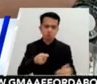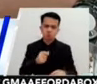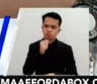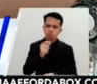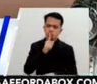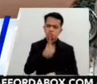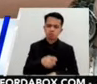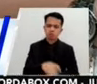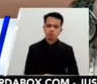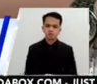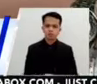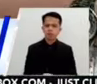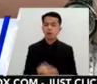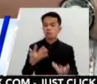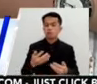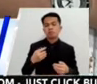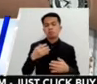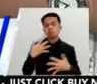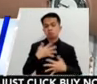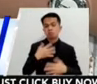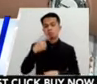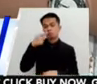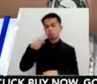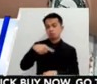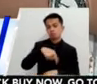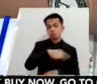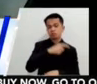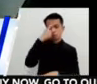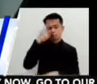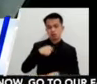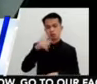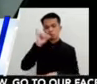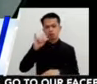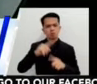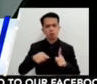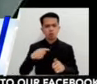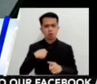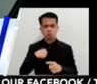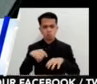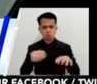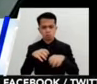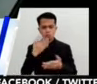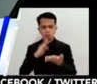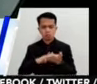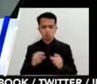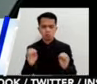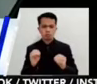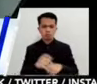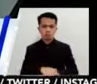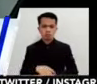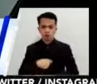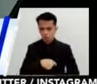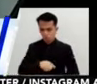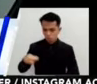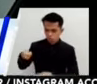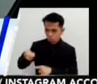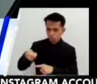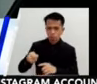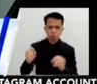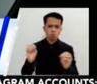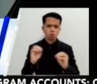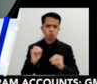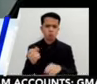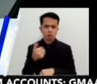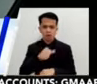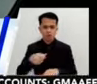Nilasing po ako aminado po ako doon pero wala po talaga akong ginawang kalokohan wala din po akong dalang balison kahit ano kahit anong klaseng pananaksak po